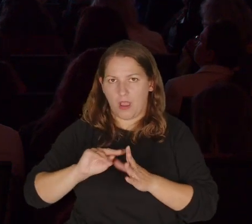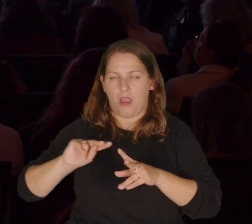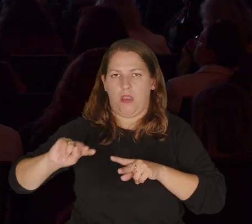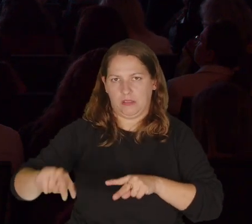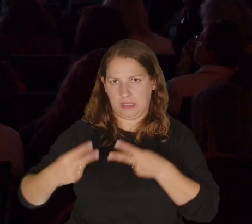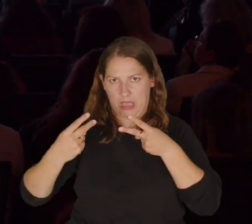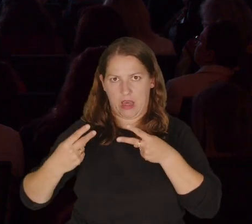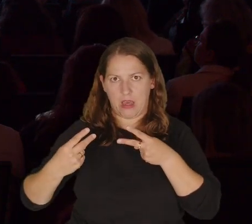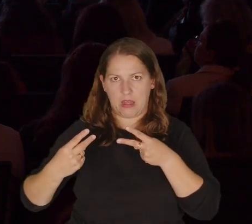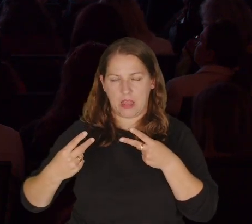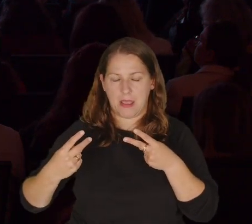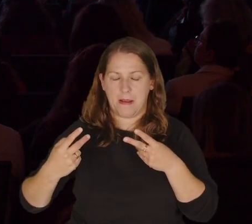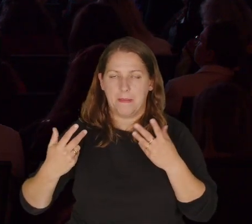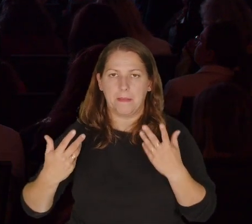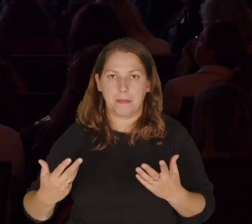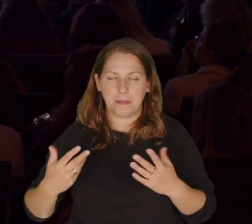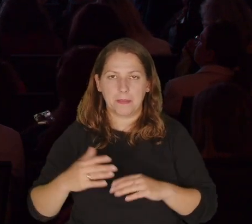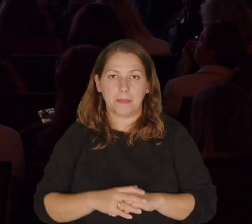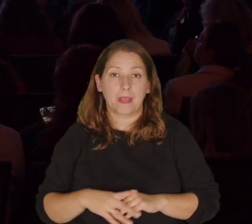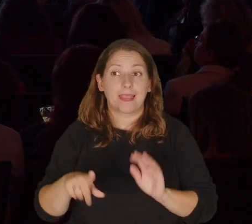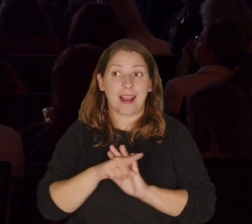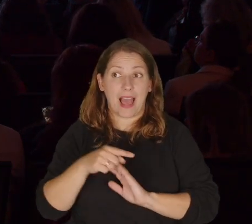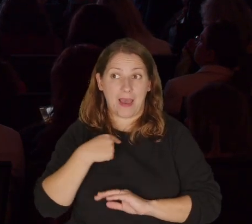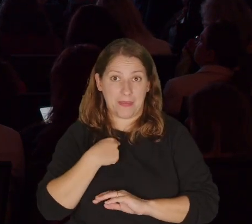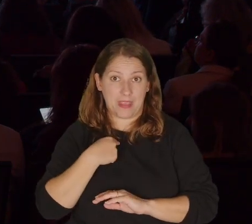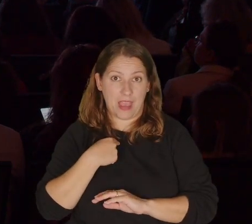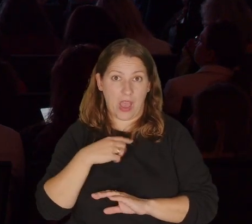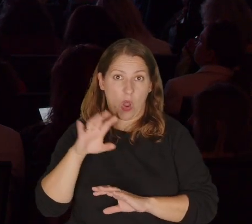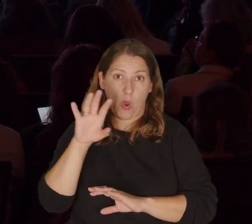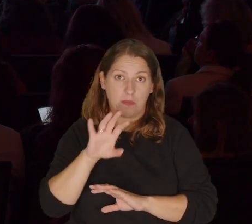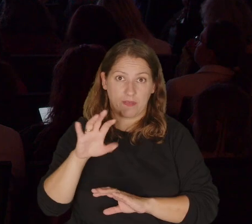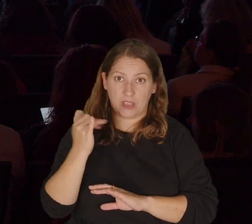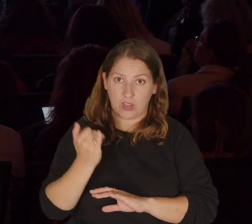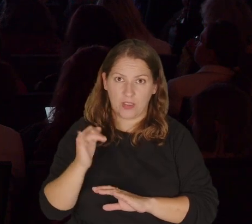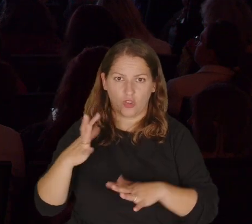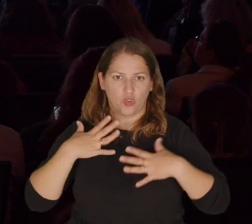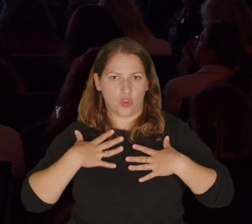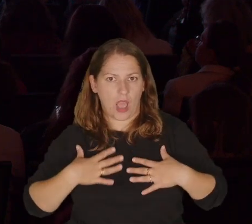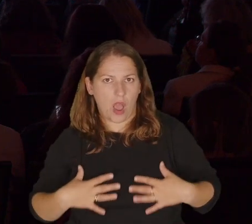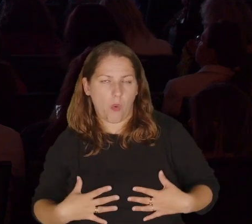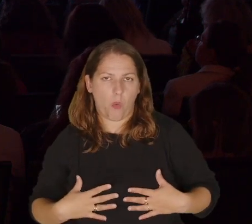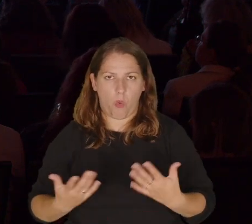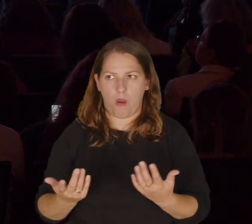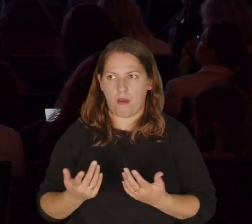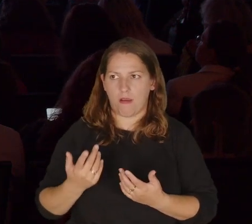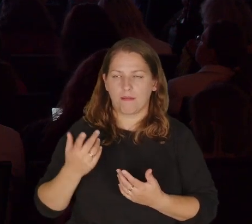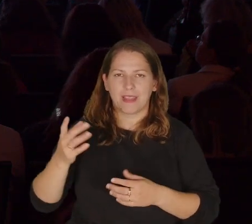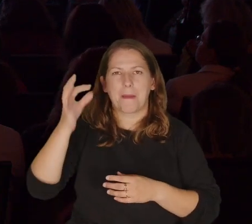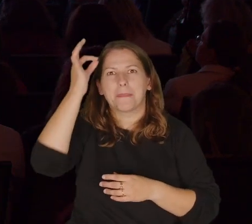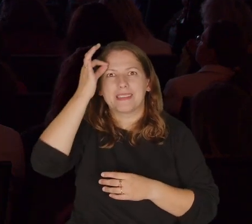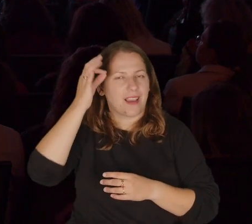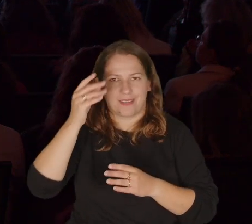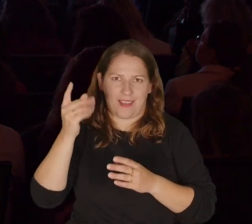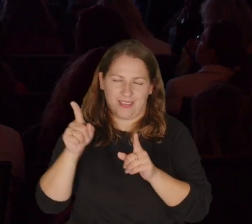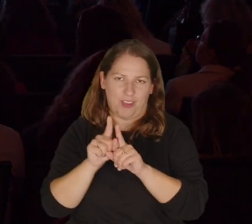łącząc się zdalnie. I dla mnie ta obserwacja też dziecka, jego ciała, wyobrażam sobie, że dla psychiatry tym bardziej,